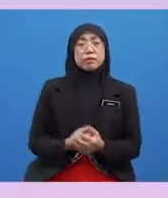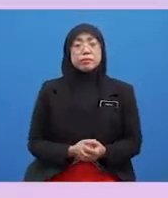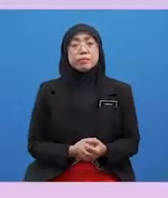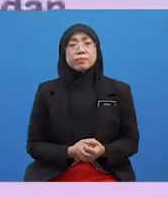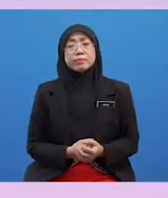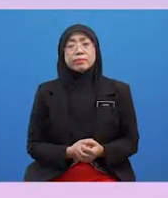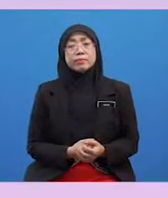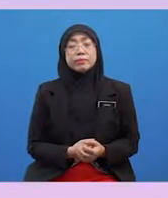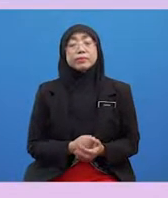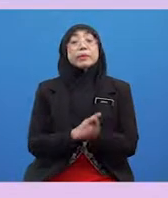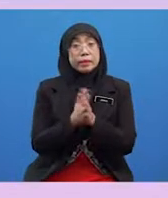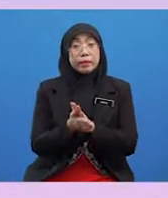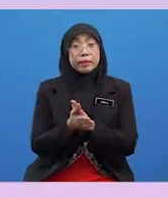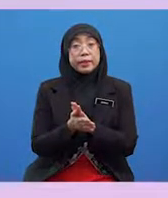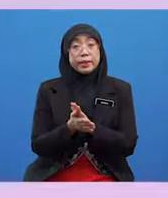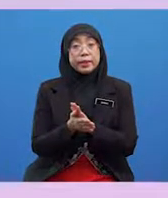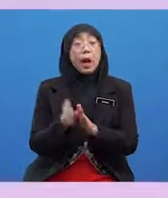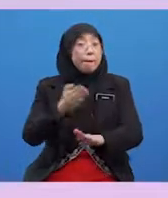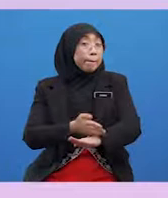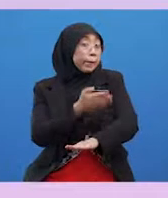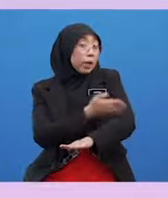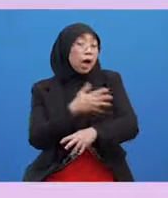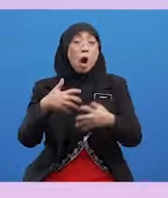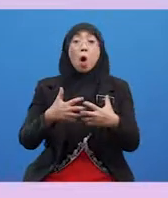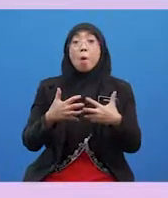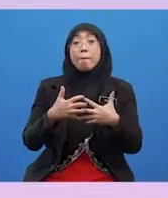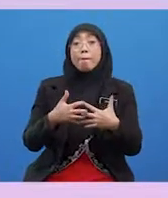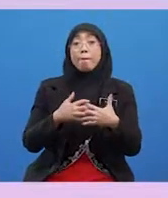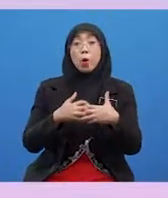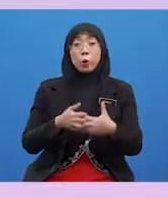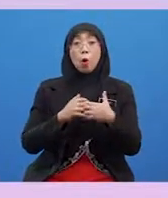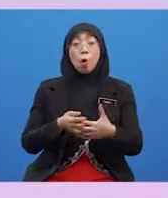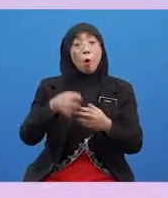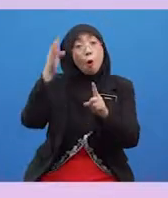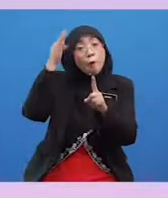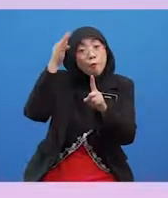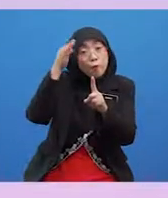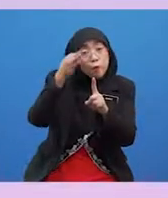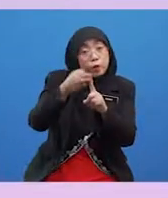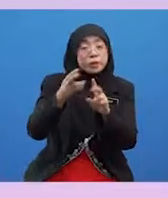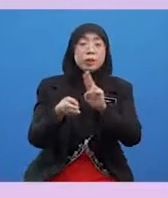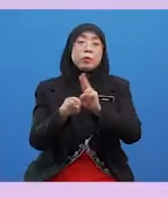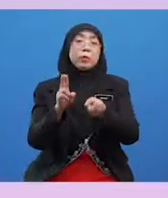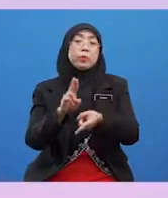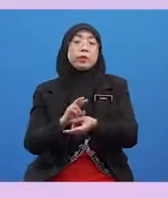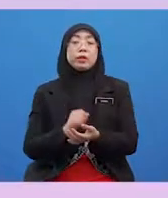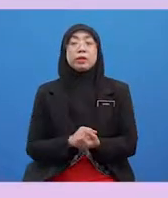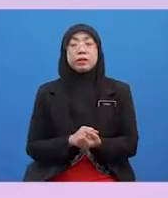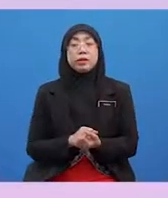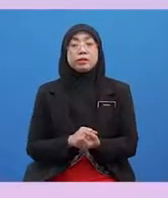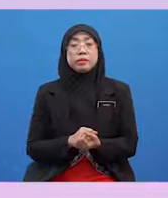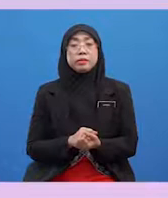Perkembangan motor merupakan fokus kepada perubahan yang berlaku pada mekanisme kawalan motor